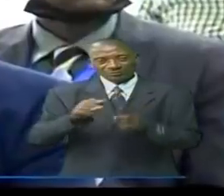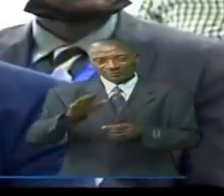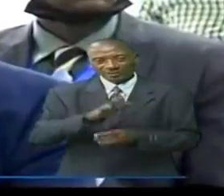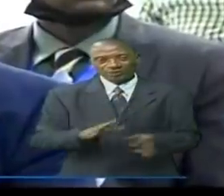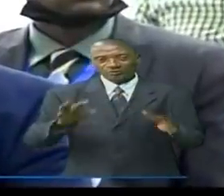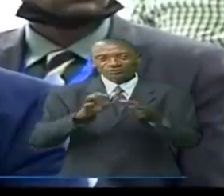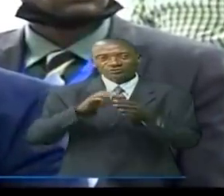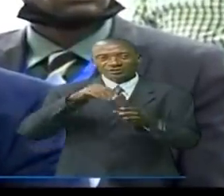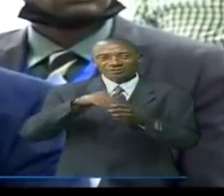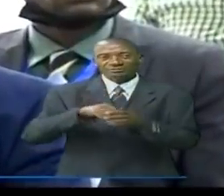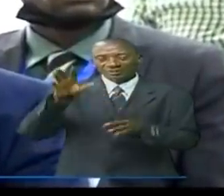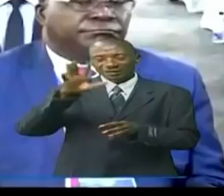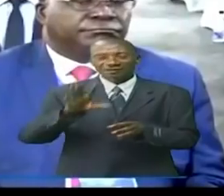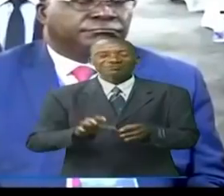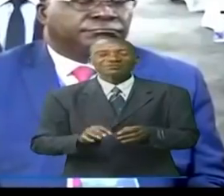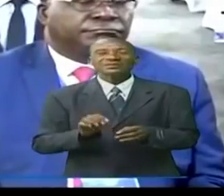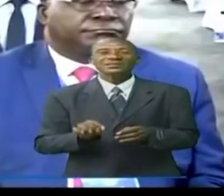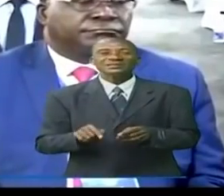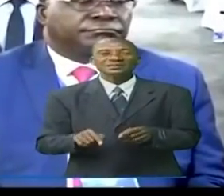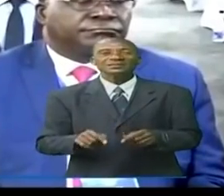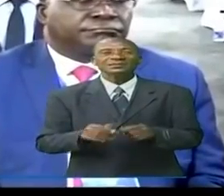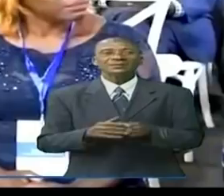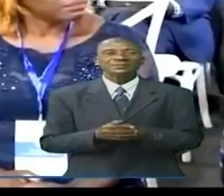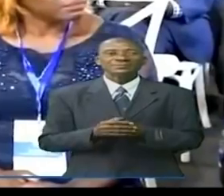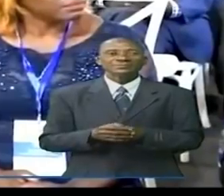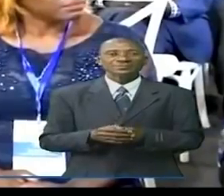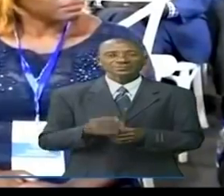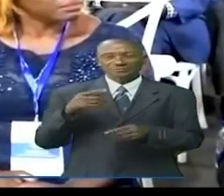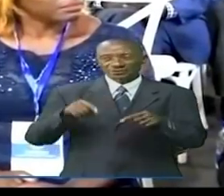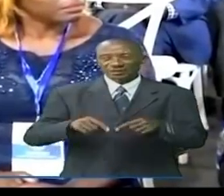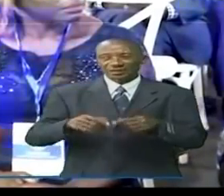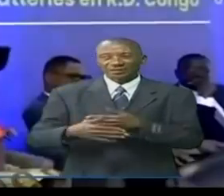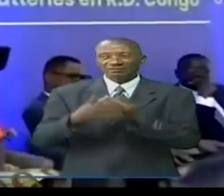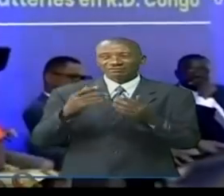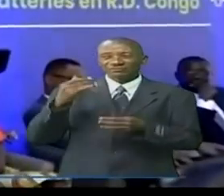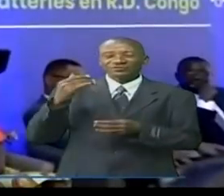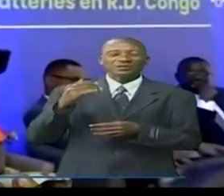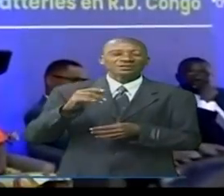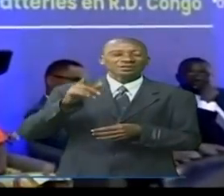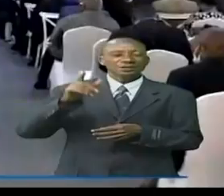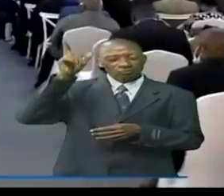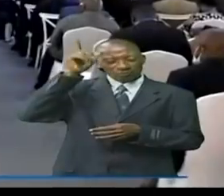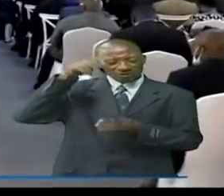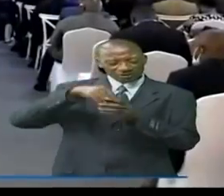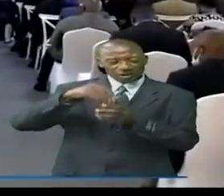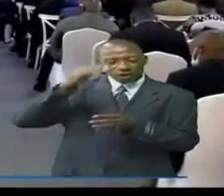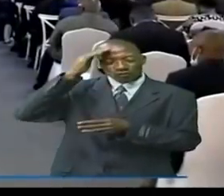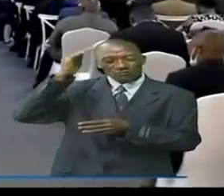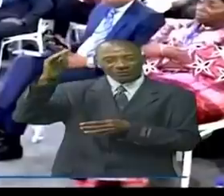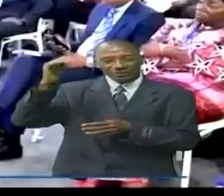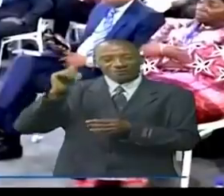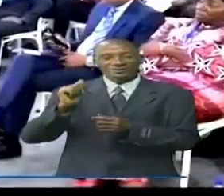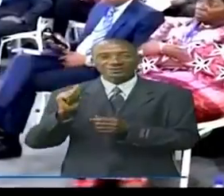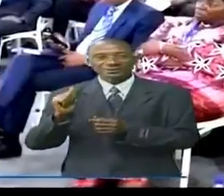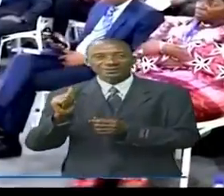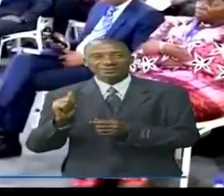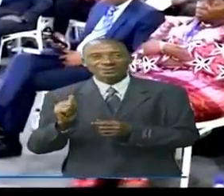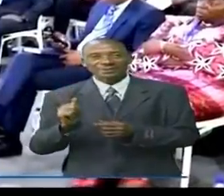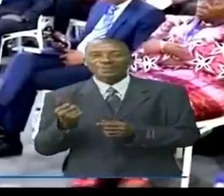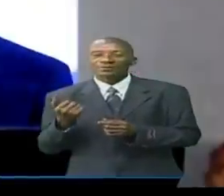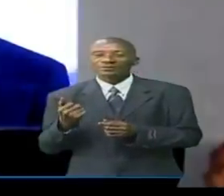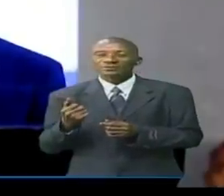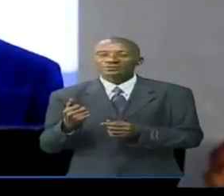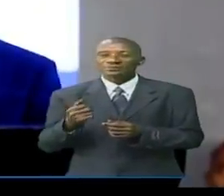des universités zambiennes. Il s'agit pour l'université de Lubumbashi et les universités partenaires d'une responsabilité afin de répondre